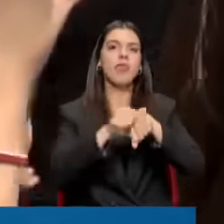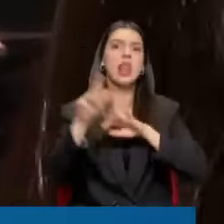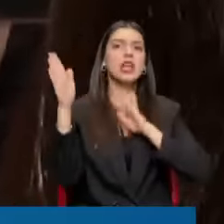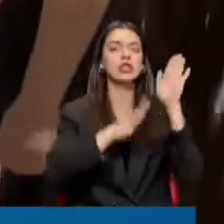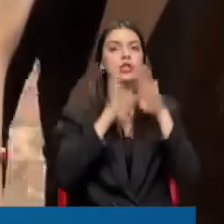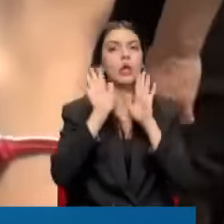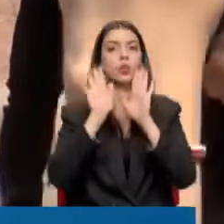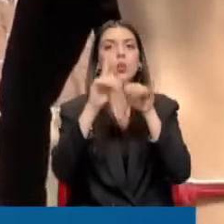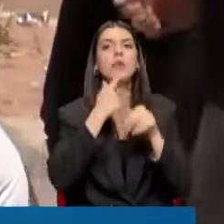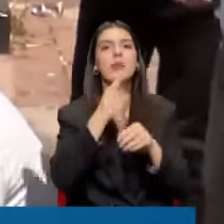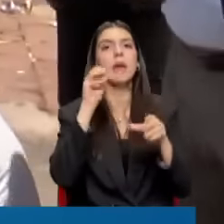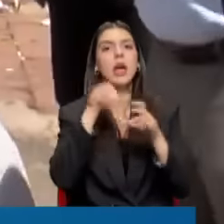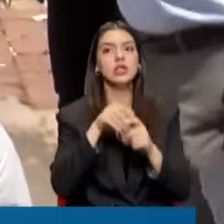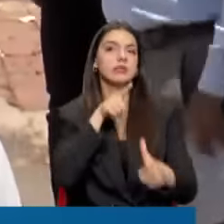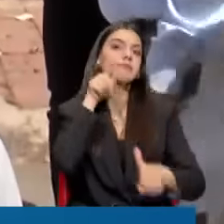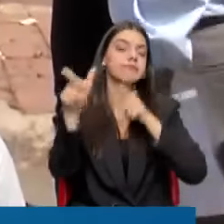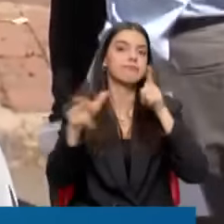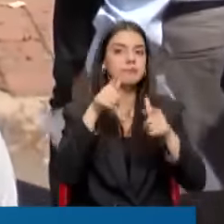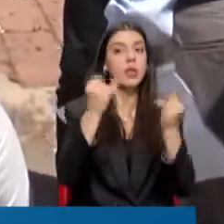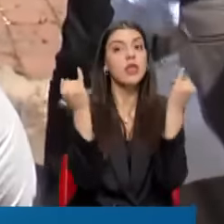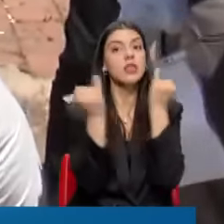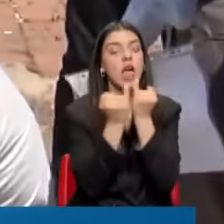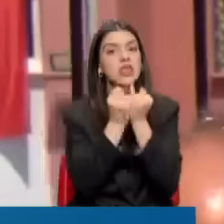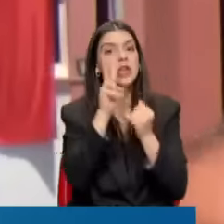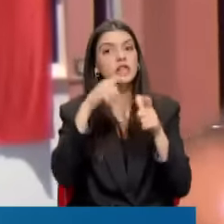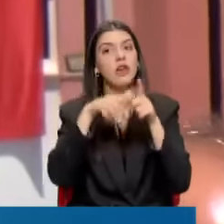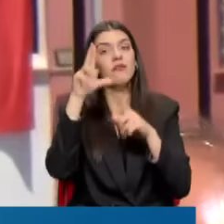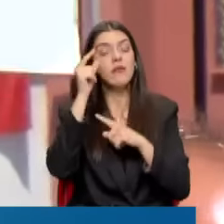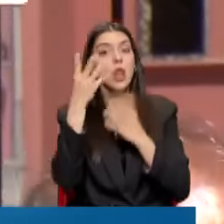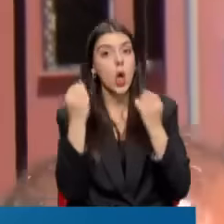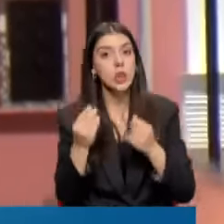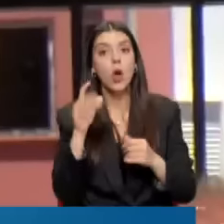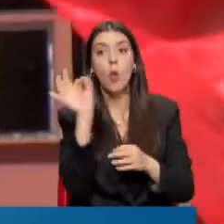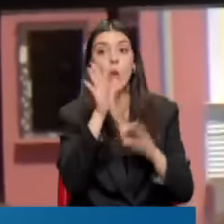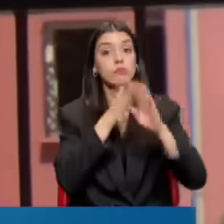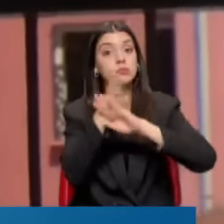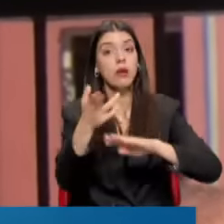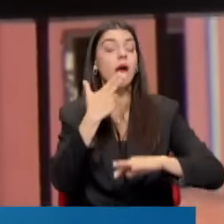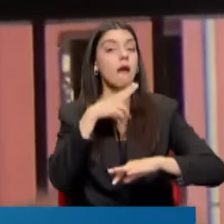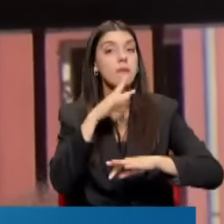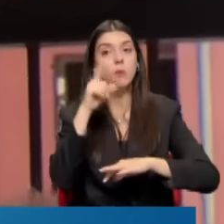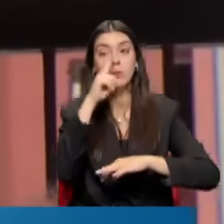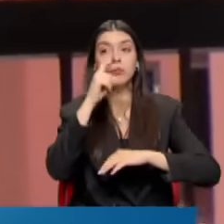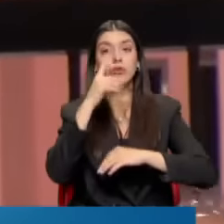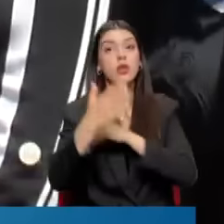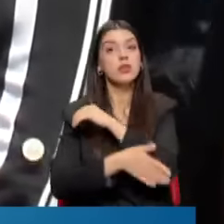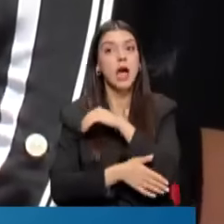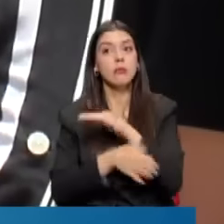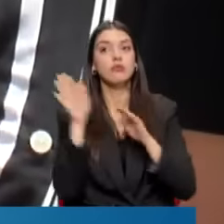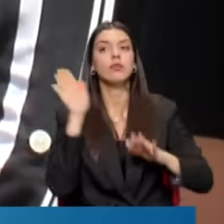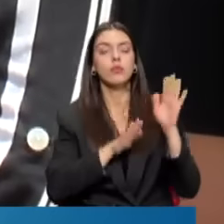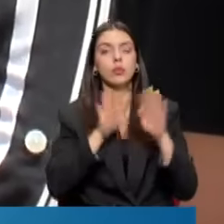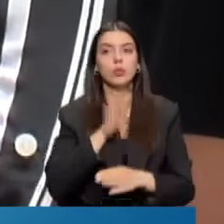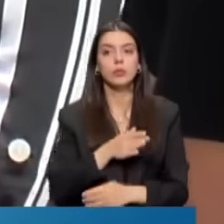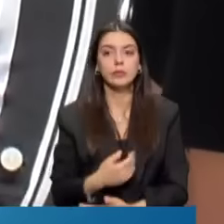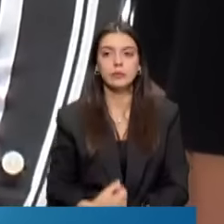dur demek için ses yükseltti kardeşinin velisi olarak okula giden abla müdür yardımcısını darp etti